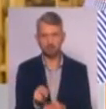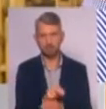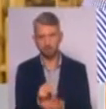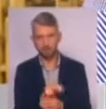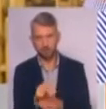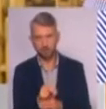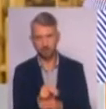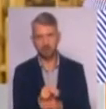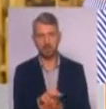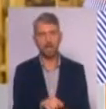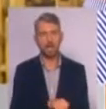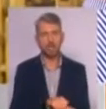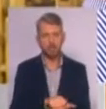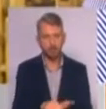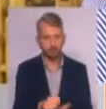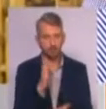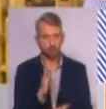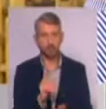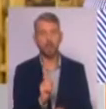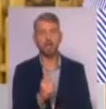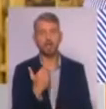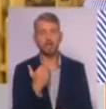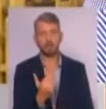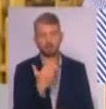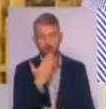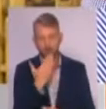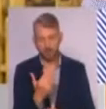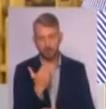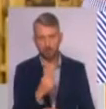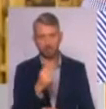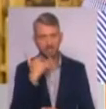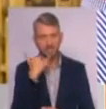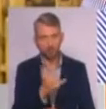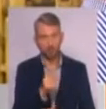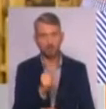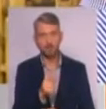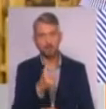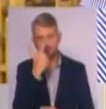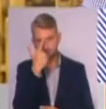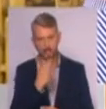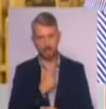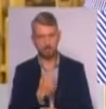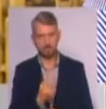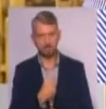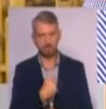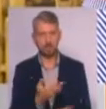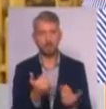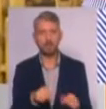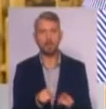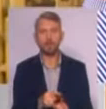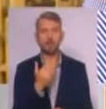ремонтом, асфальтування, але ви, дякую вам за дзвінок, ви попередили мене. Давайте так,